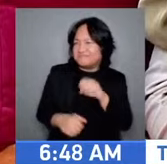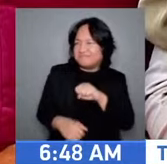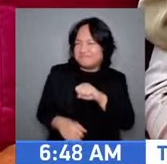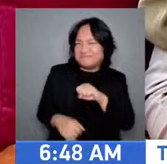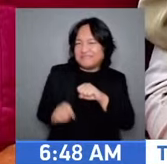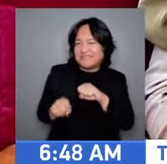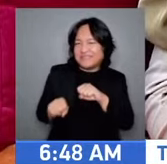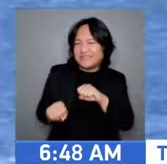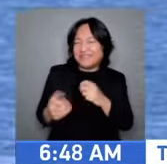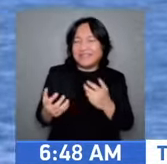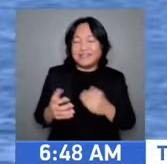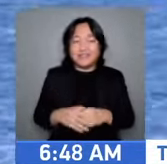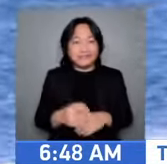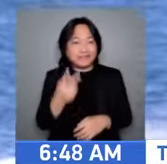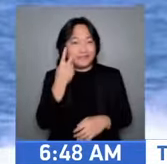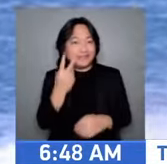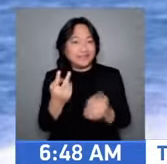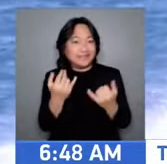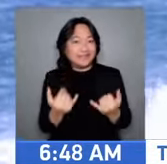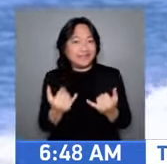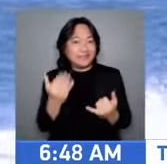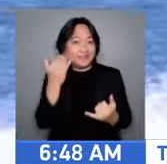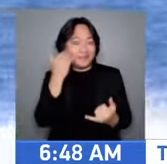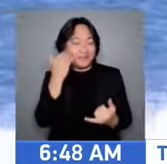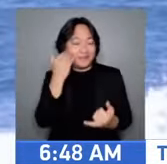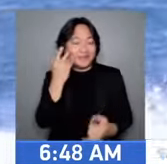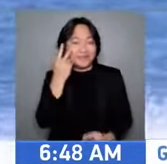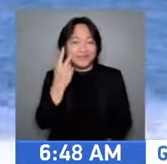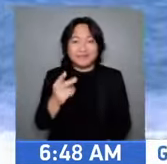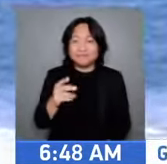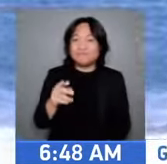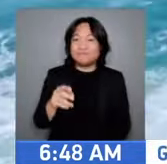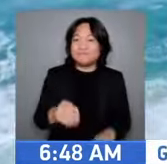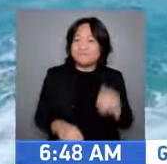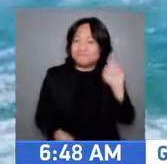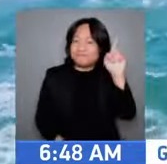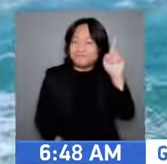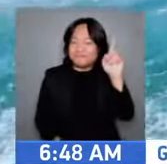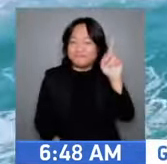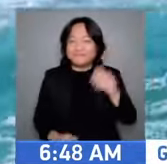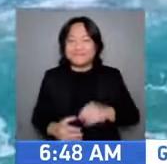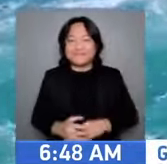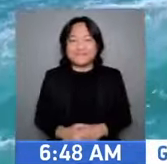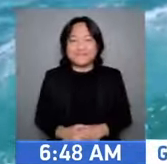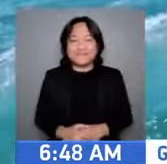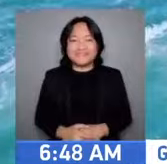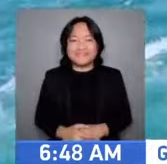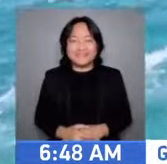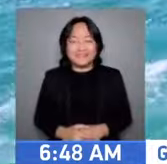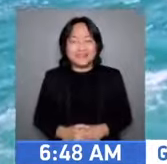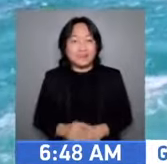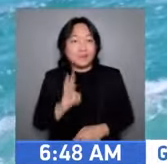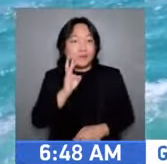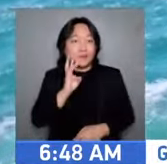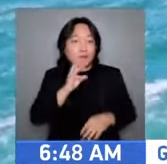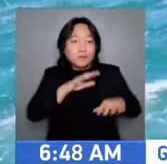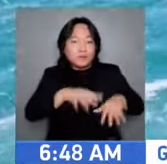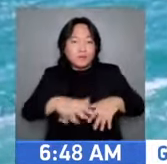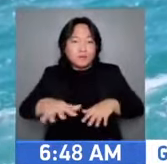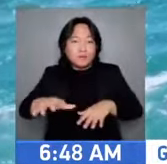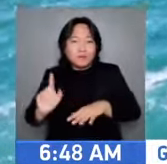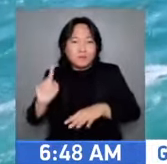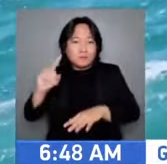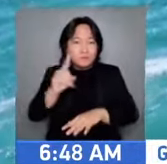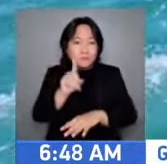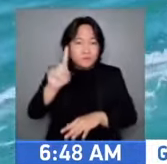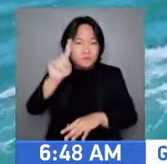na lipad sa tubig. Aba, lilipad sa tubig! O, dapat gawin natin to. Tita Susan, possible po yan. Yan nga po ang masayang water